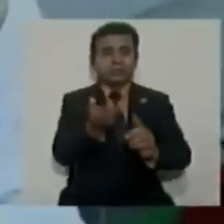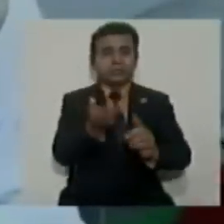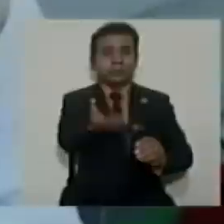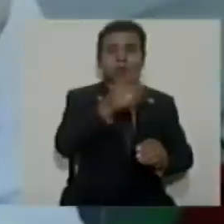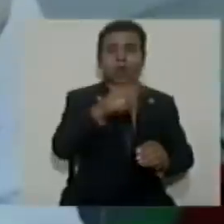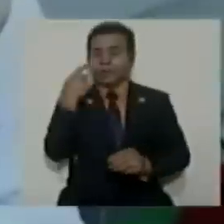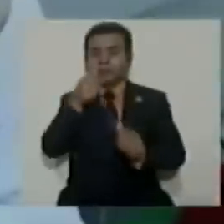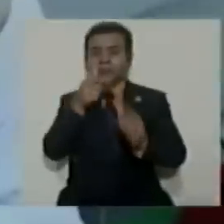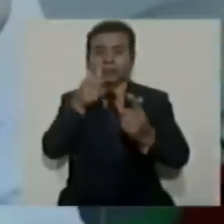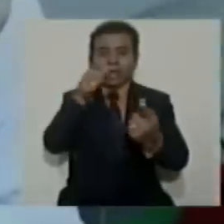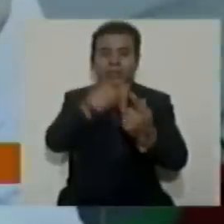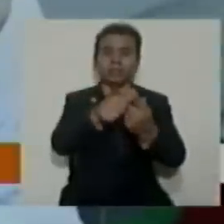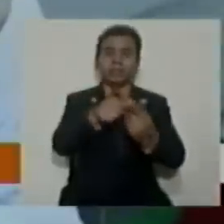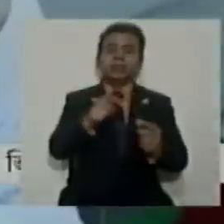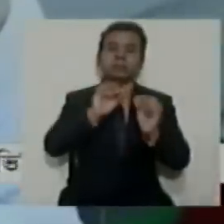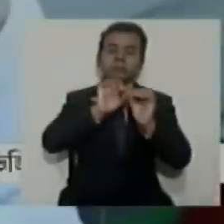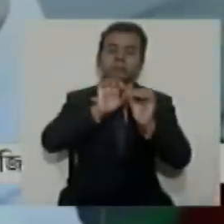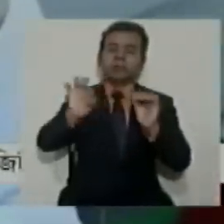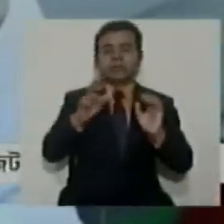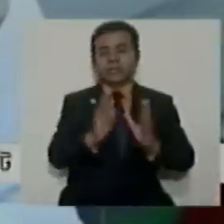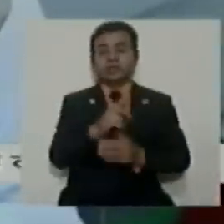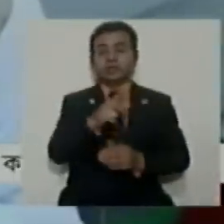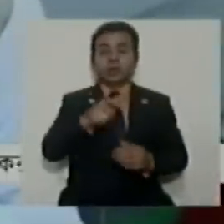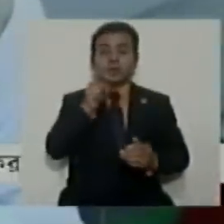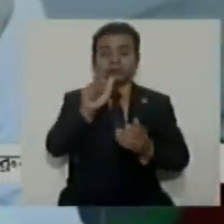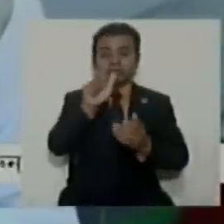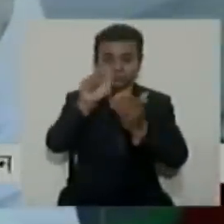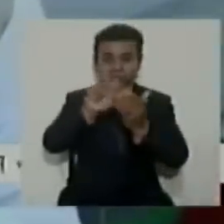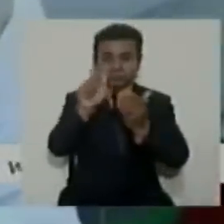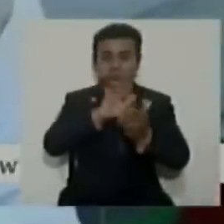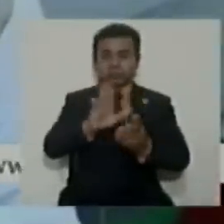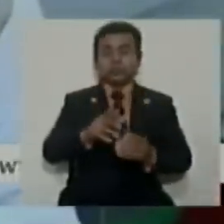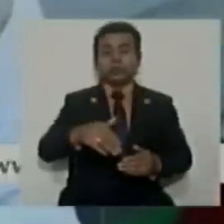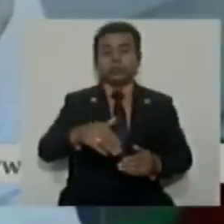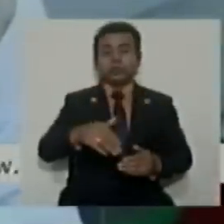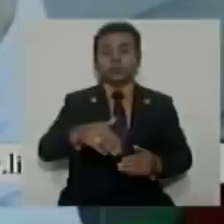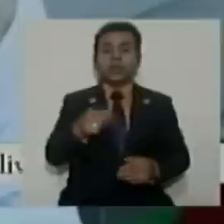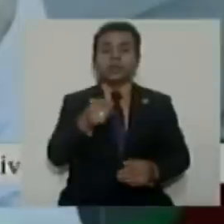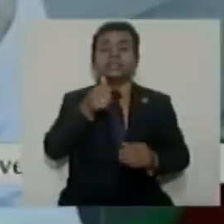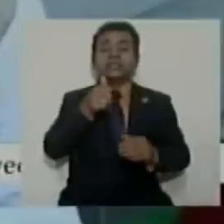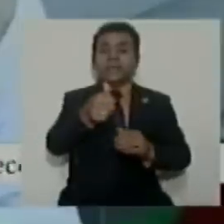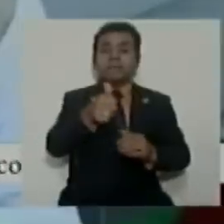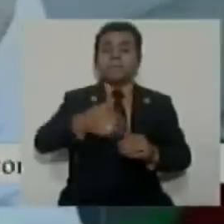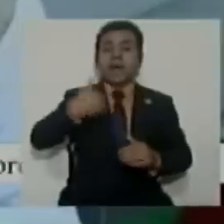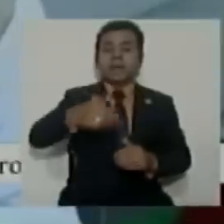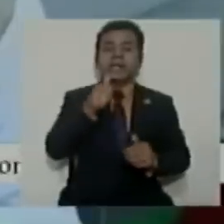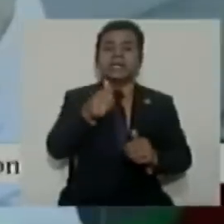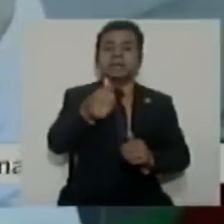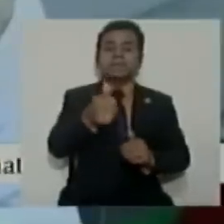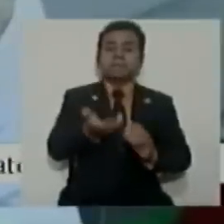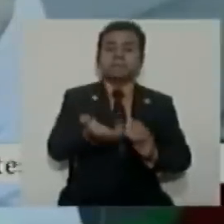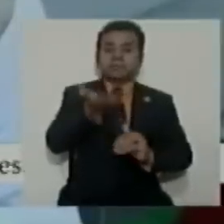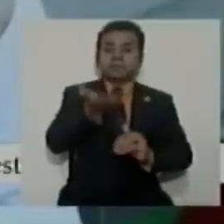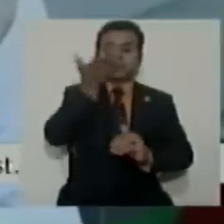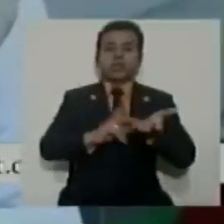মানুষ ঘরে এখন বন্দি দশা হয়ে আসছেন, যার ফলে তাদের মানসিক চাপ বৃদ্ধি